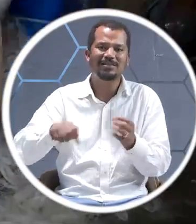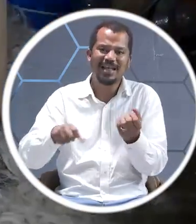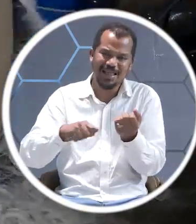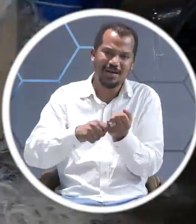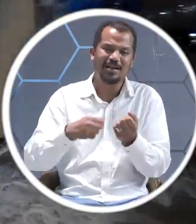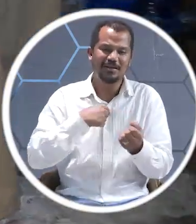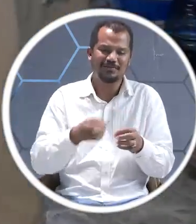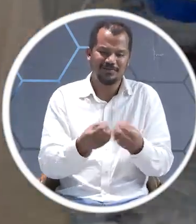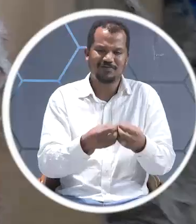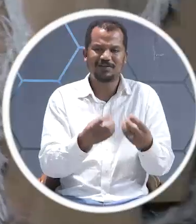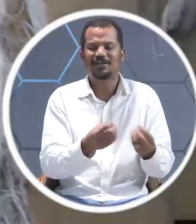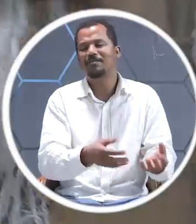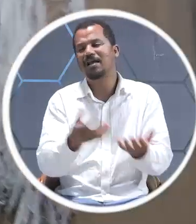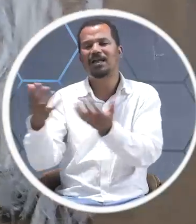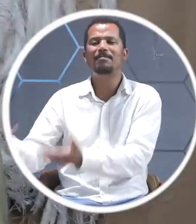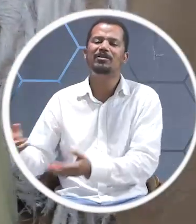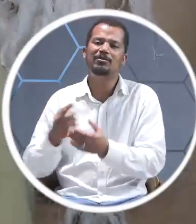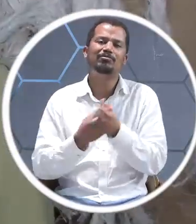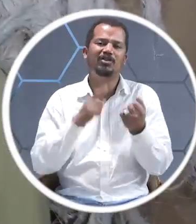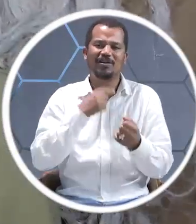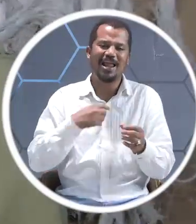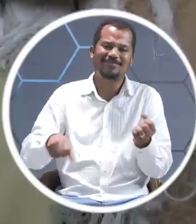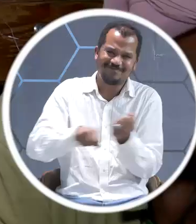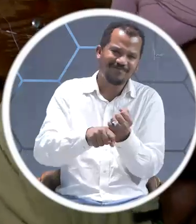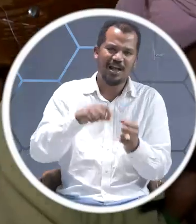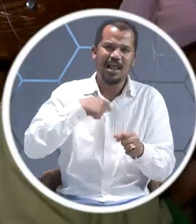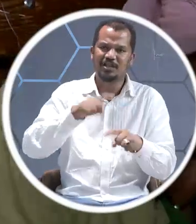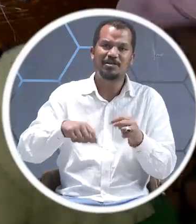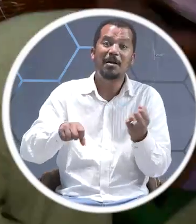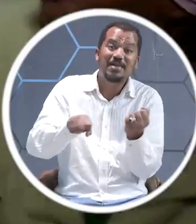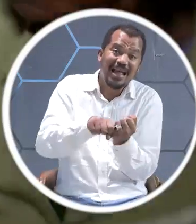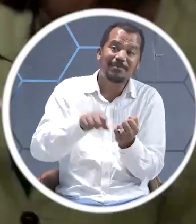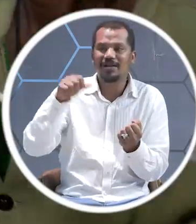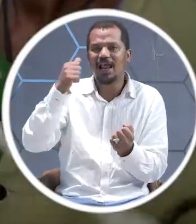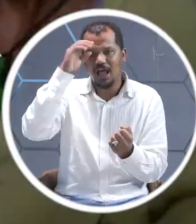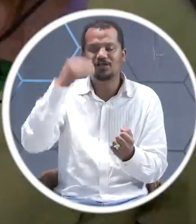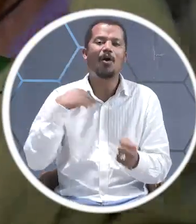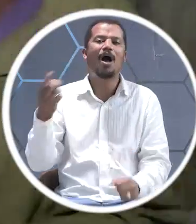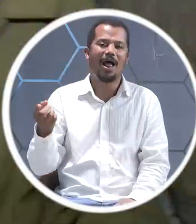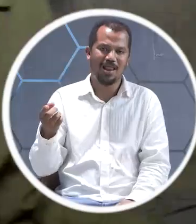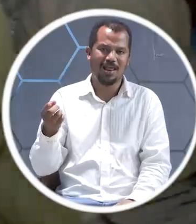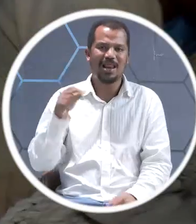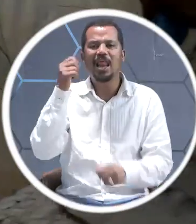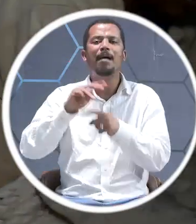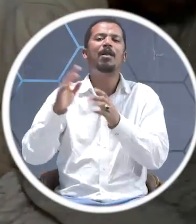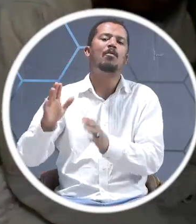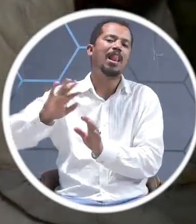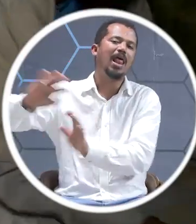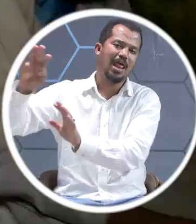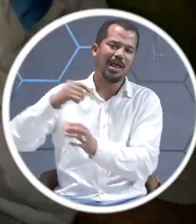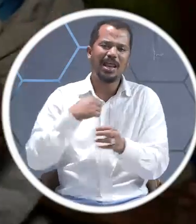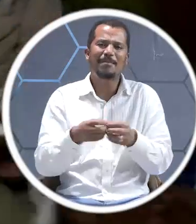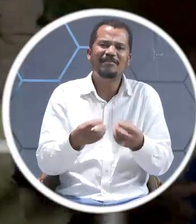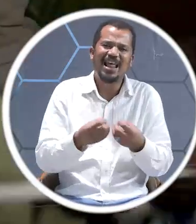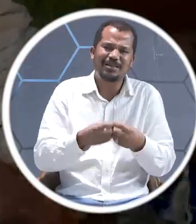ይገጠማል። እኔ ፈትዬ ማስቀመጥ ብቻ ነው። እኔ አልገጥመው። የሚገጥም ደግሞ ሌላ ባለሙያ ሌላ ነው። አው ሌላ ባለሙያ ለሚገጥም